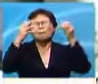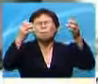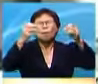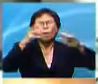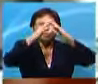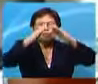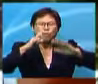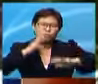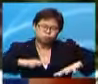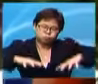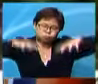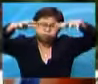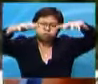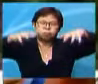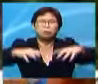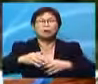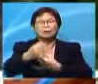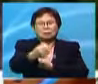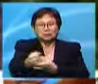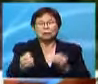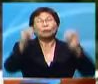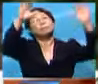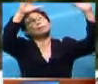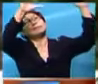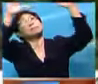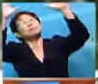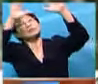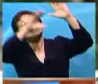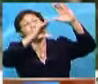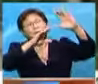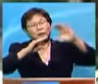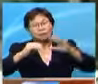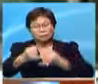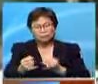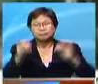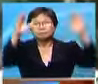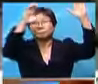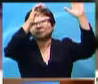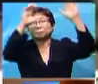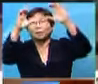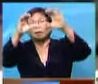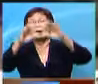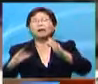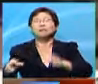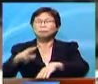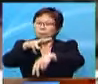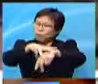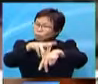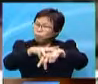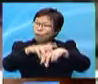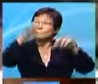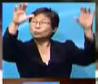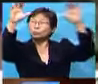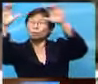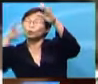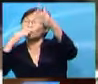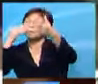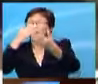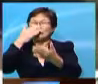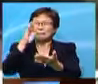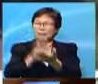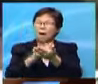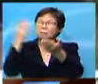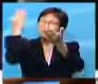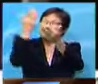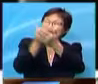tenggelam badan meteorologi klimatologi dan geofizika BMKG mengeluarkan amaran cuaca buruk sehingga esok